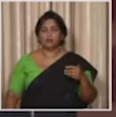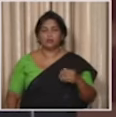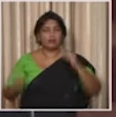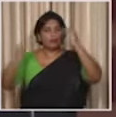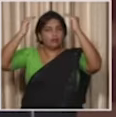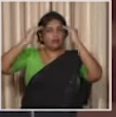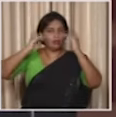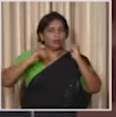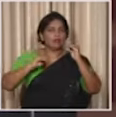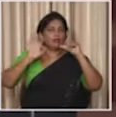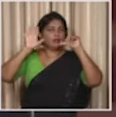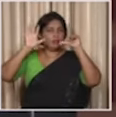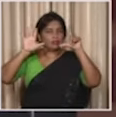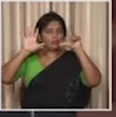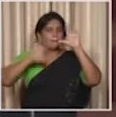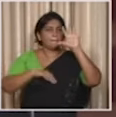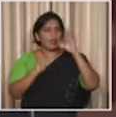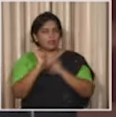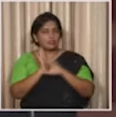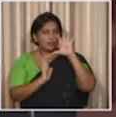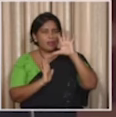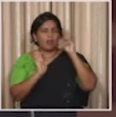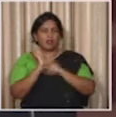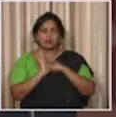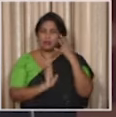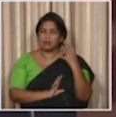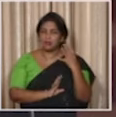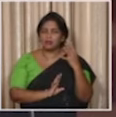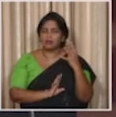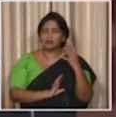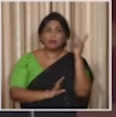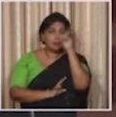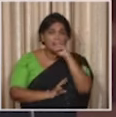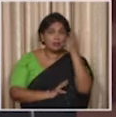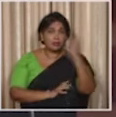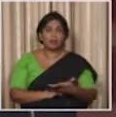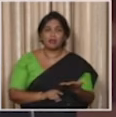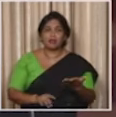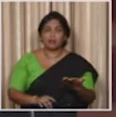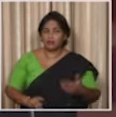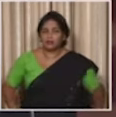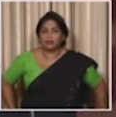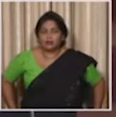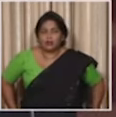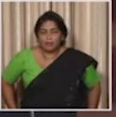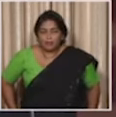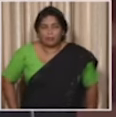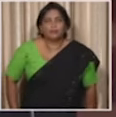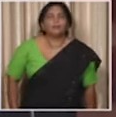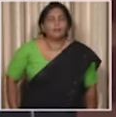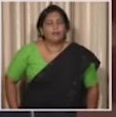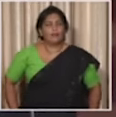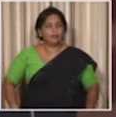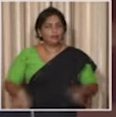palyaan itu hatai, pagi beri kerja, hatari beri kerja, mahasa ke padia, mati belaan mereka kian.